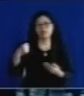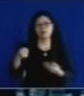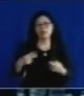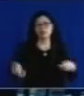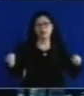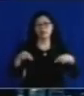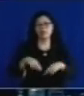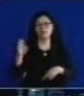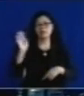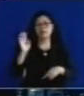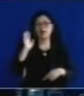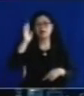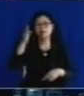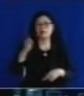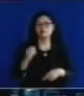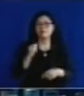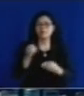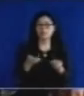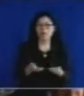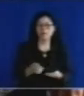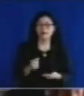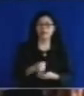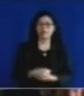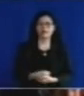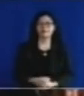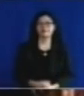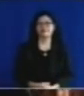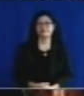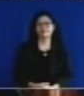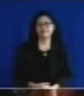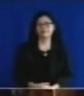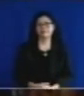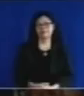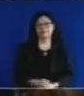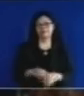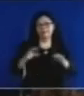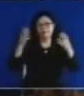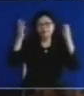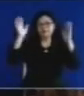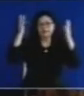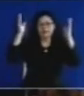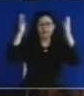akan memberikan yang kenaikan tarif. Ya, terima kasih. Berikan aplaus untuk kedua pasangan calon ini.